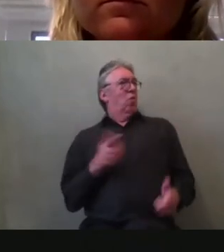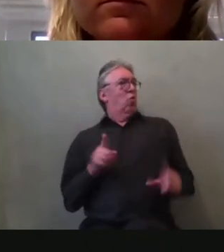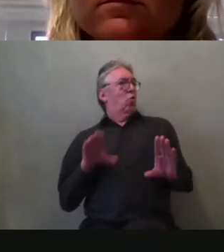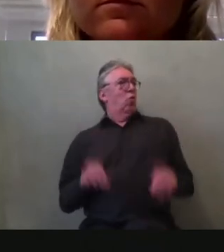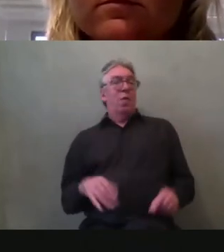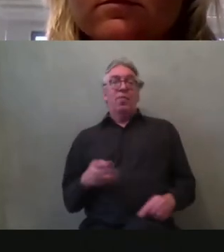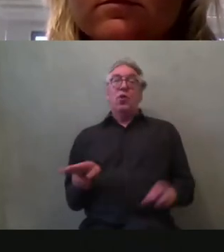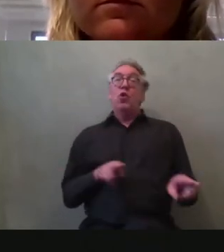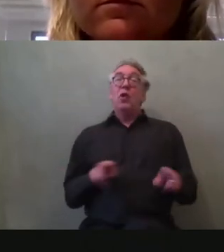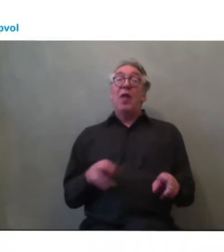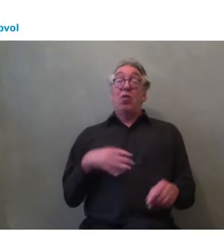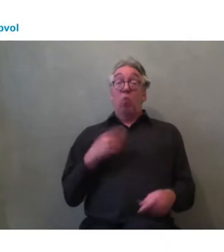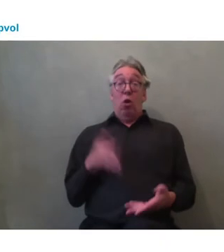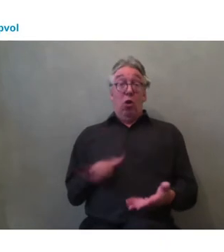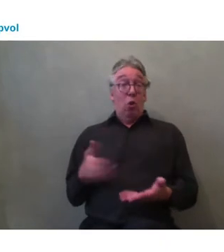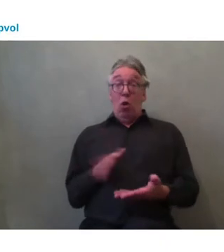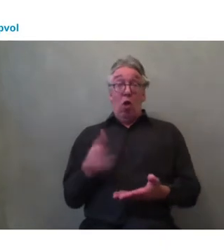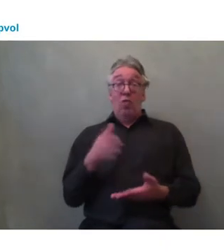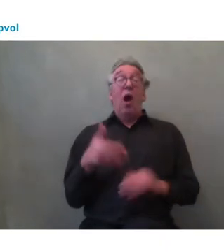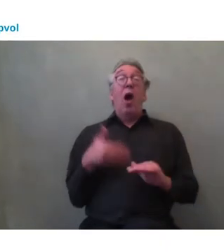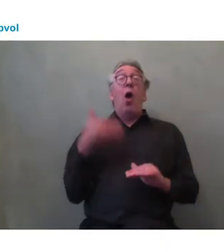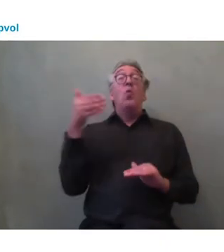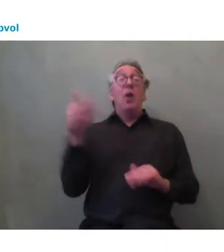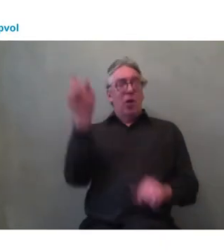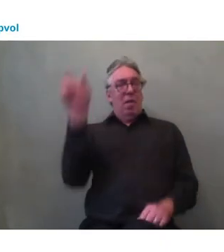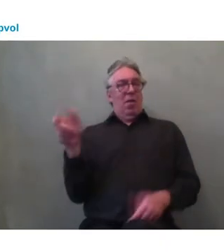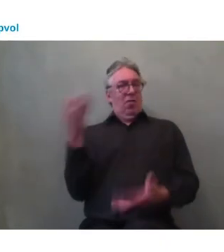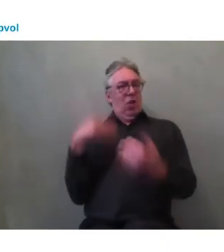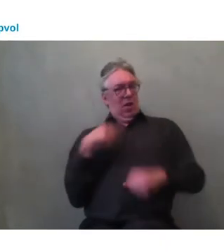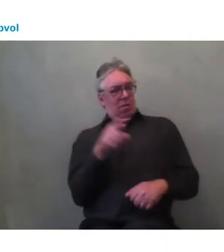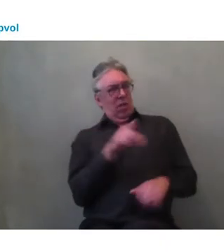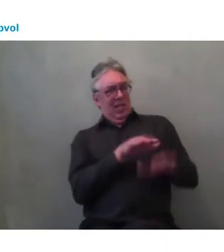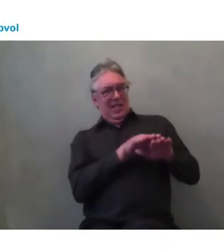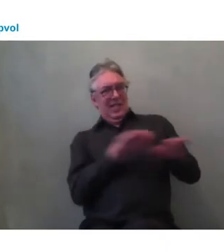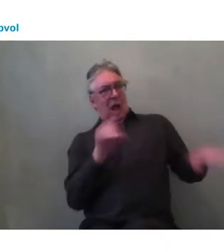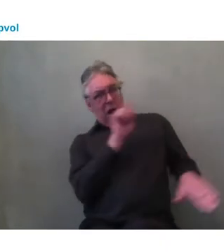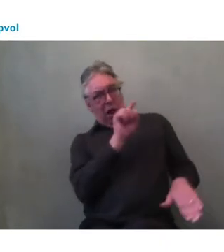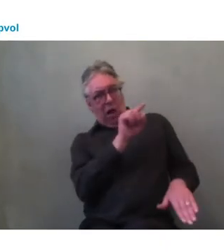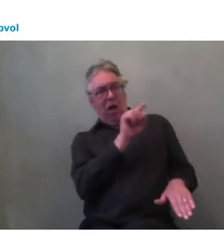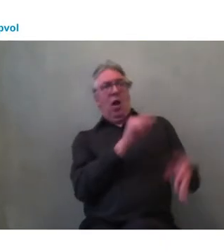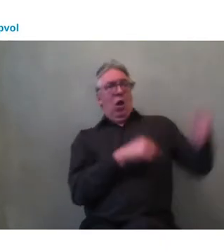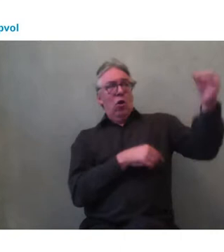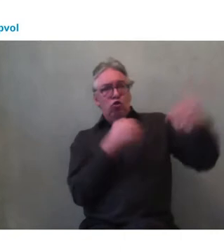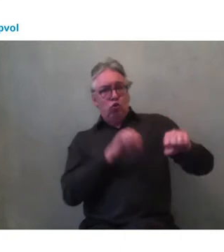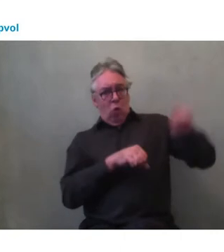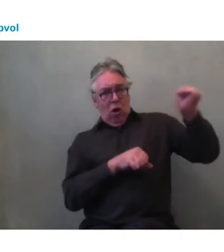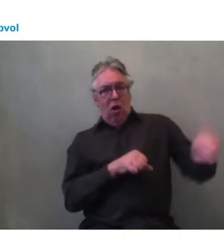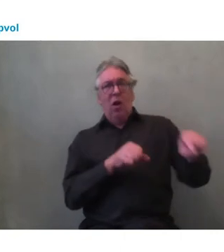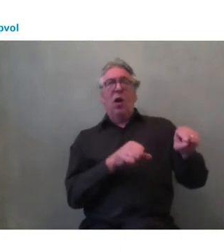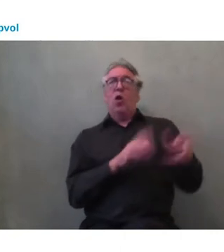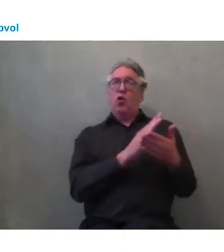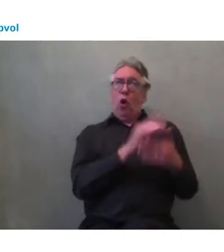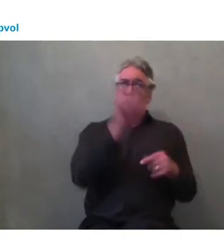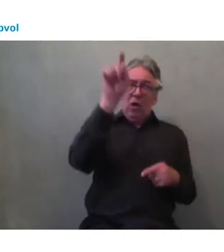doolhof. Uiteindelijk wees iemand mij naar de zaal, mijn stoel en locatie van de gebarentool. Tijdens de theatervoorstelling zelf